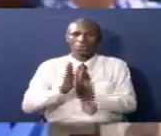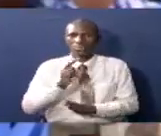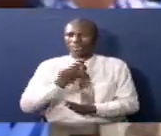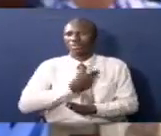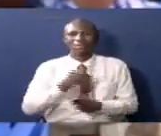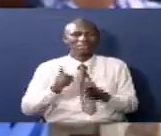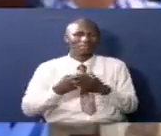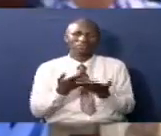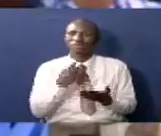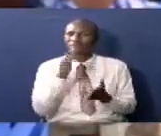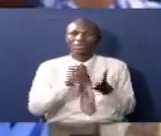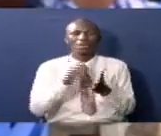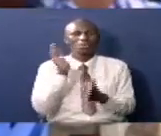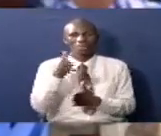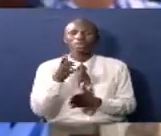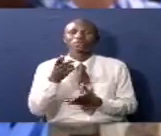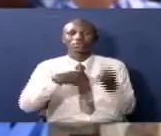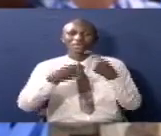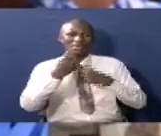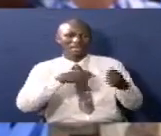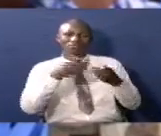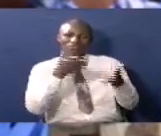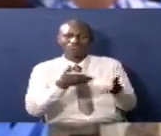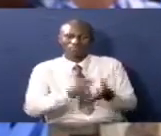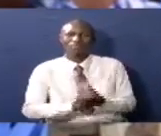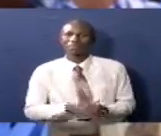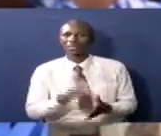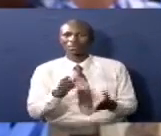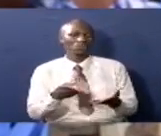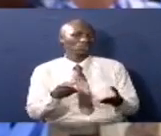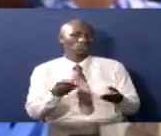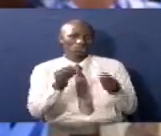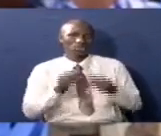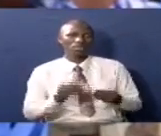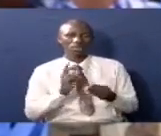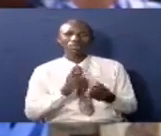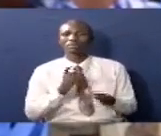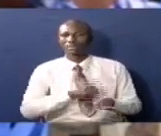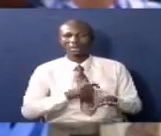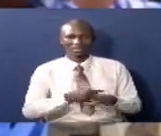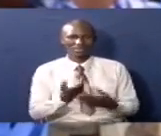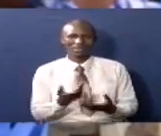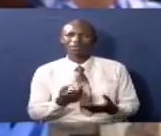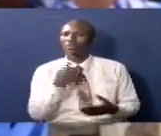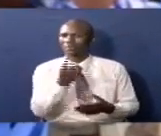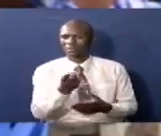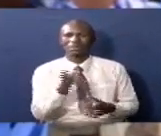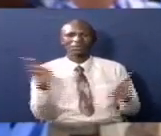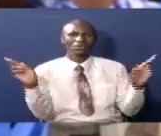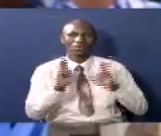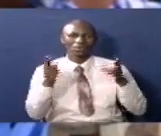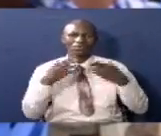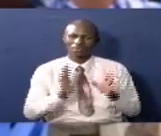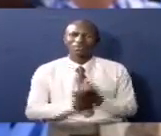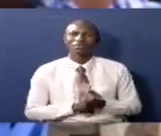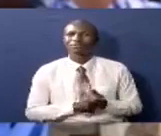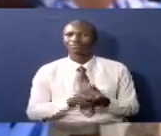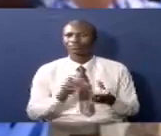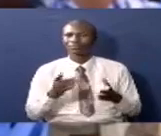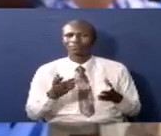na manazani muma kulama imo kama tunenga ipinda na matu ya me ready. Na